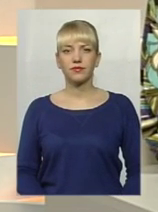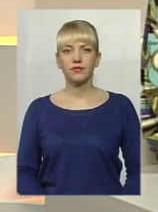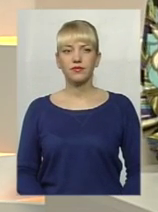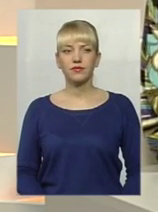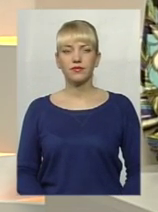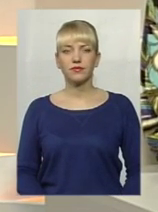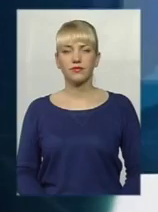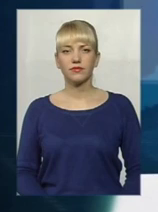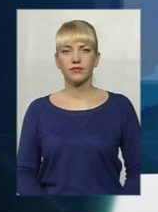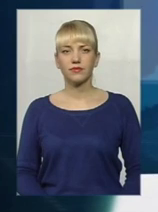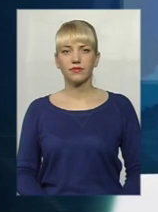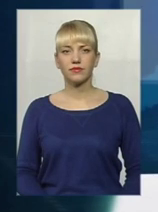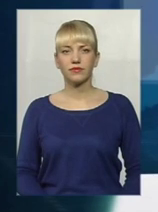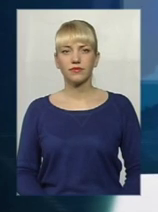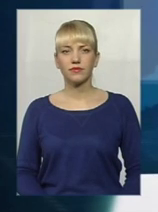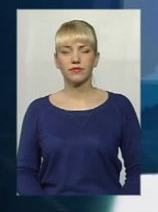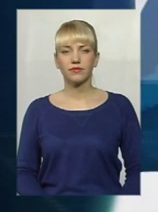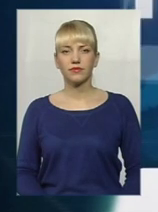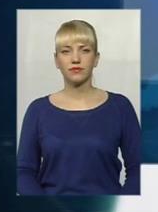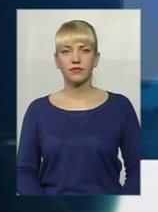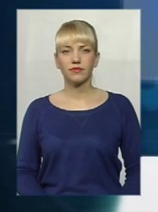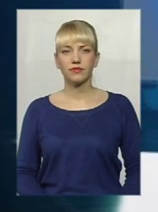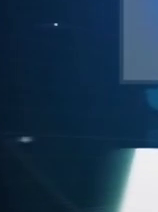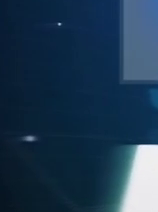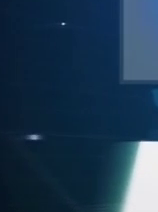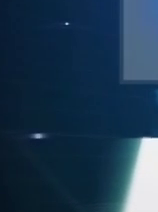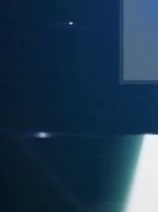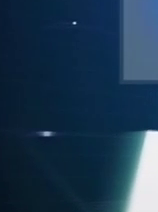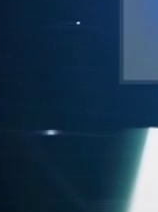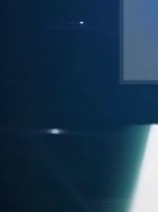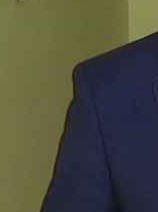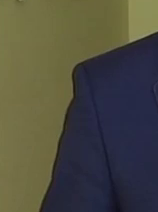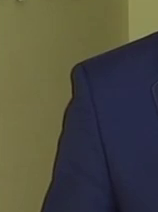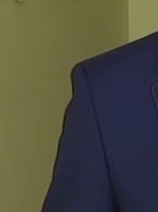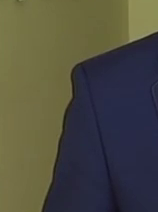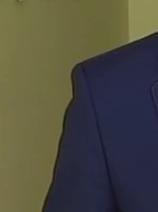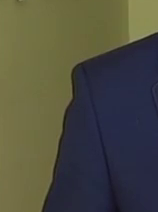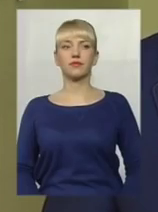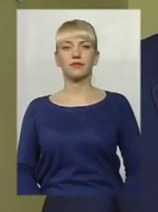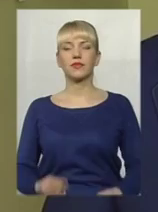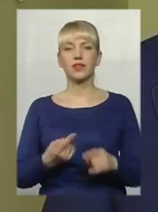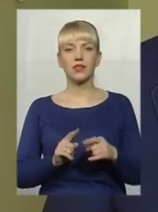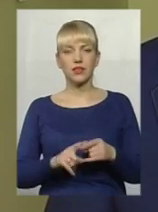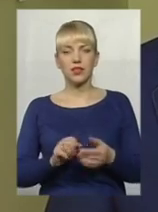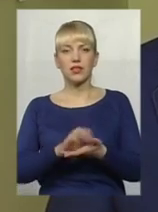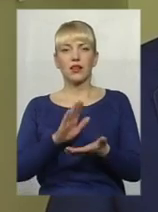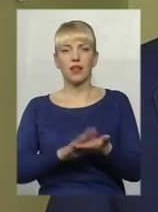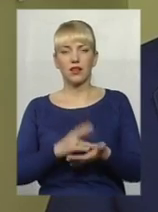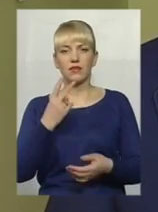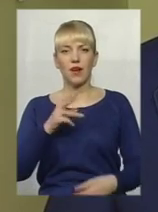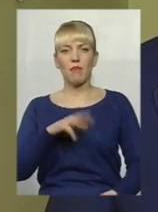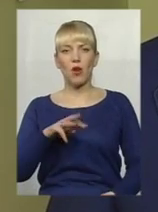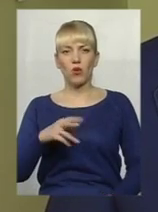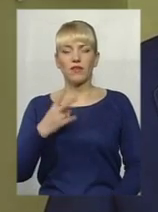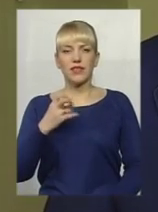показати нам його. це закладено 2 200 тисяч